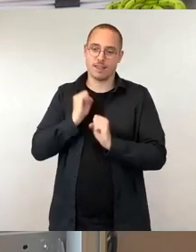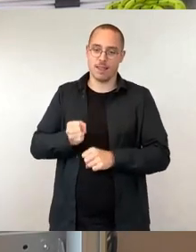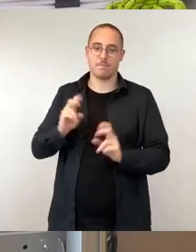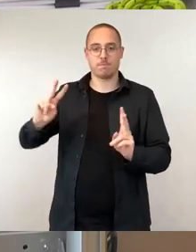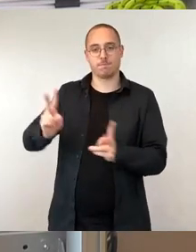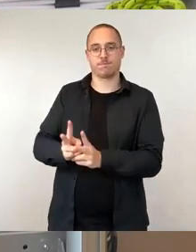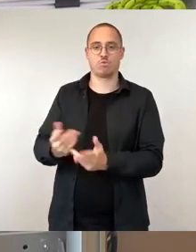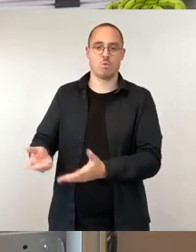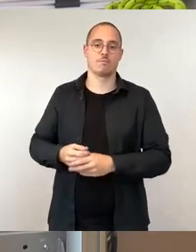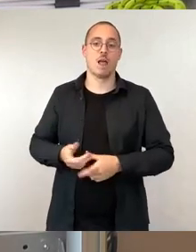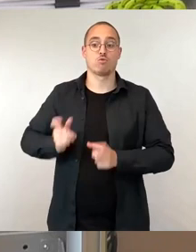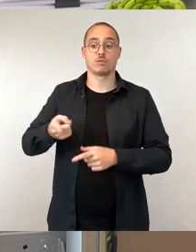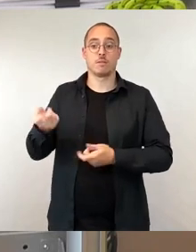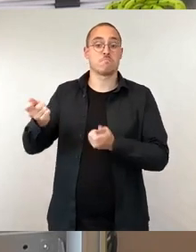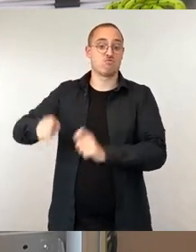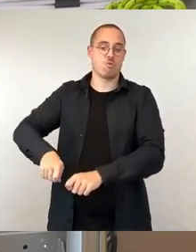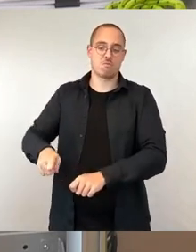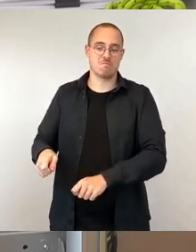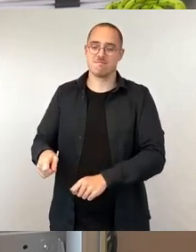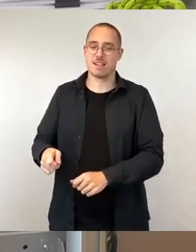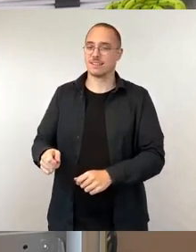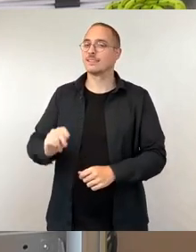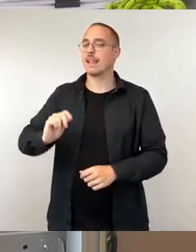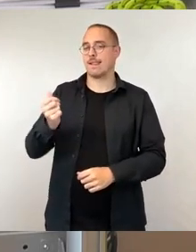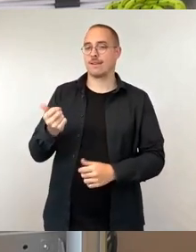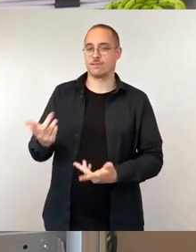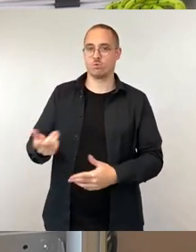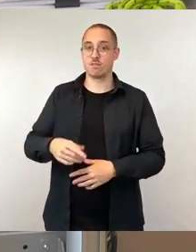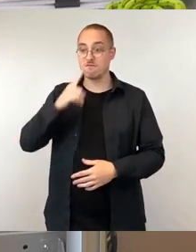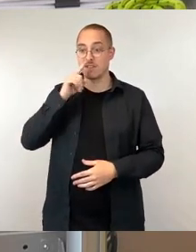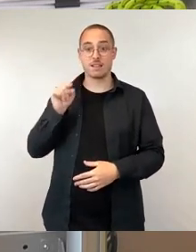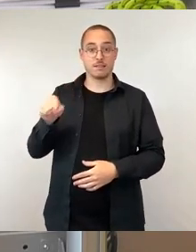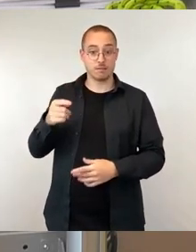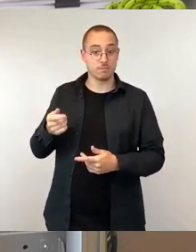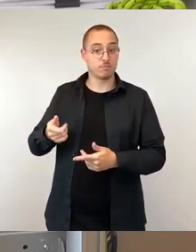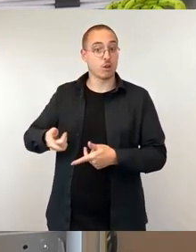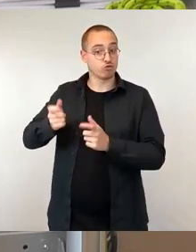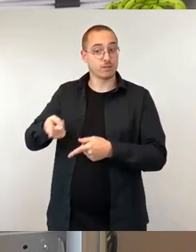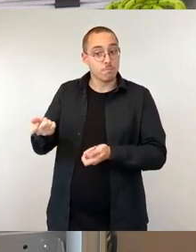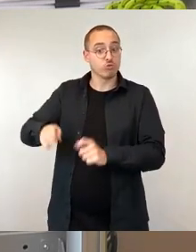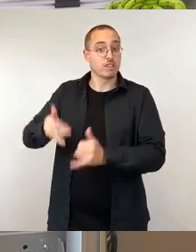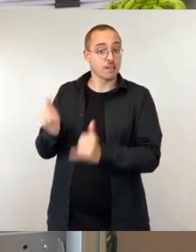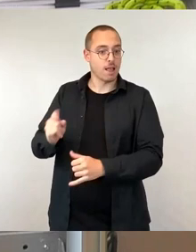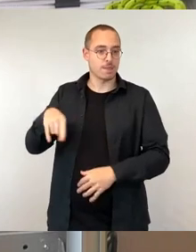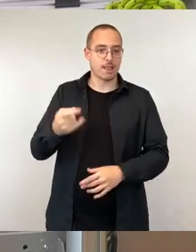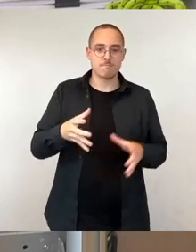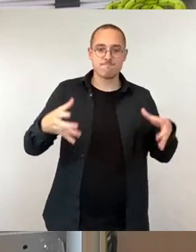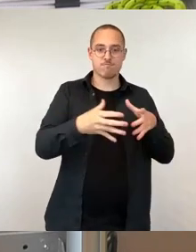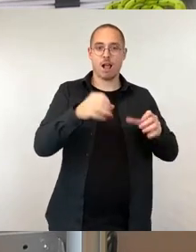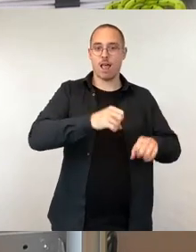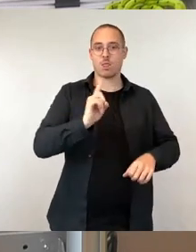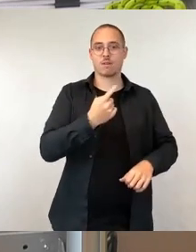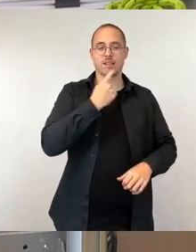beschließend ist, dann kann ein Quorum immer sagen, nee, wir sind nicht zufrieden, wir machen das im Stadtrat nochmal. Also mein